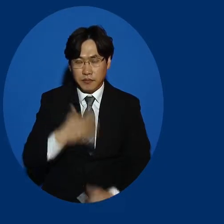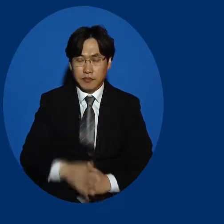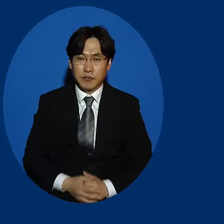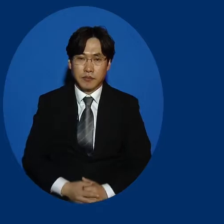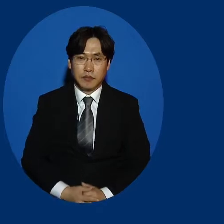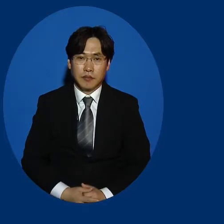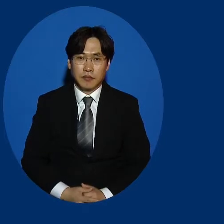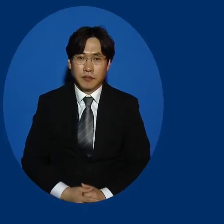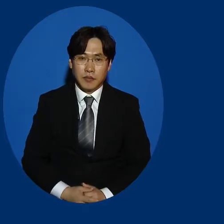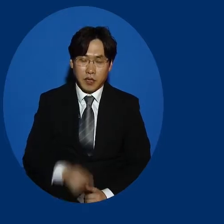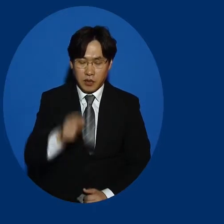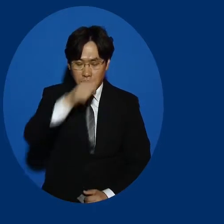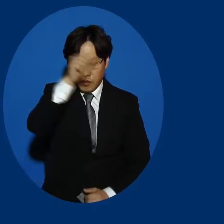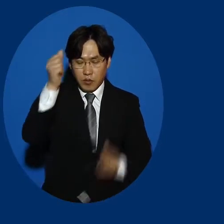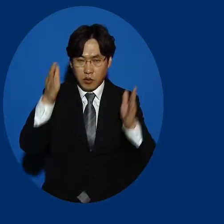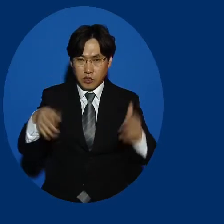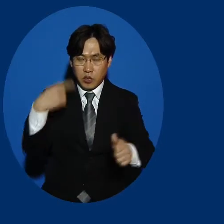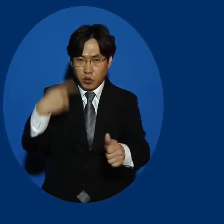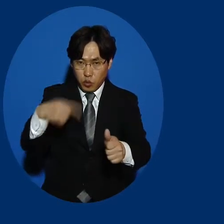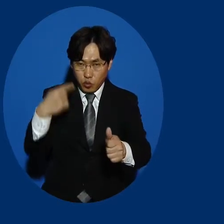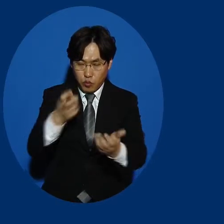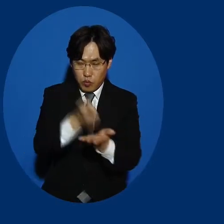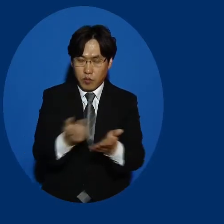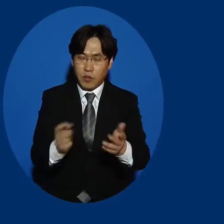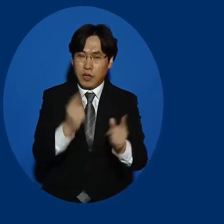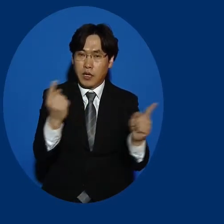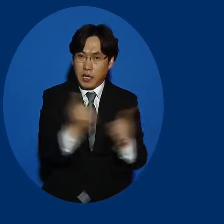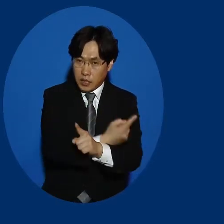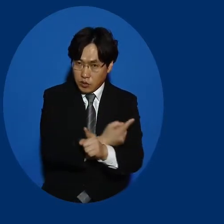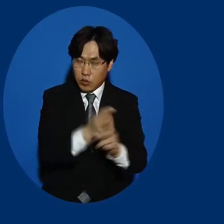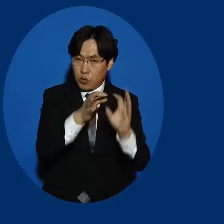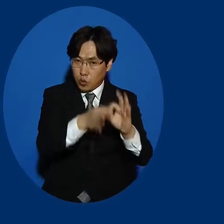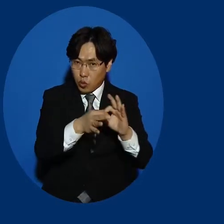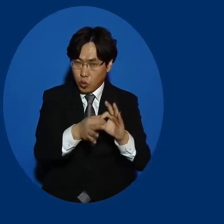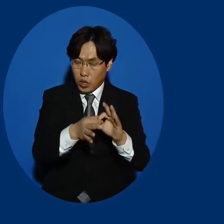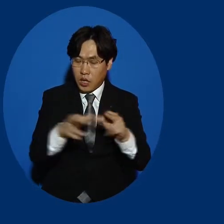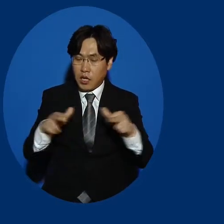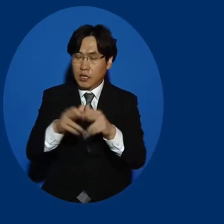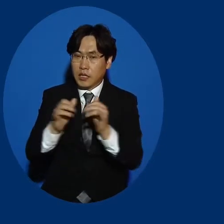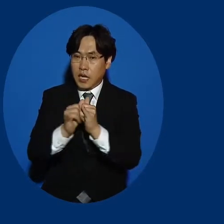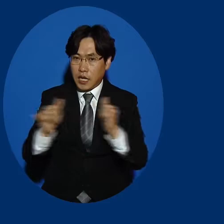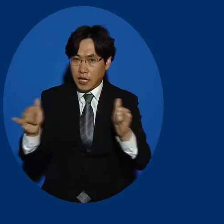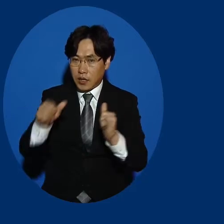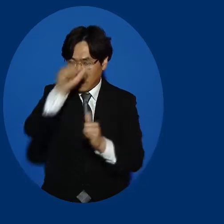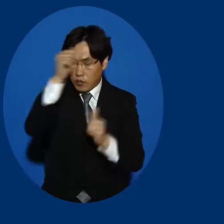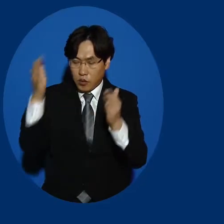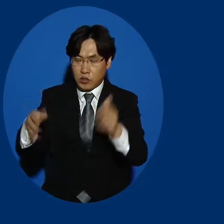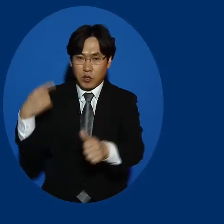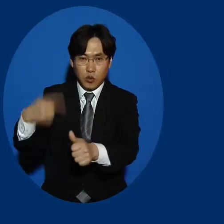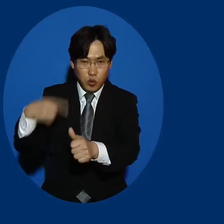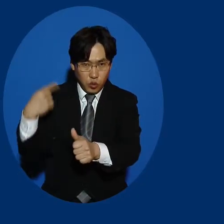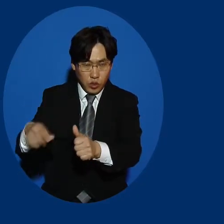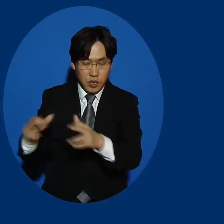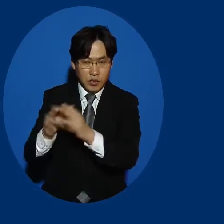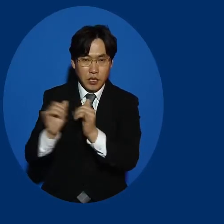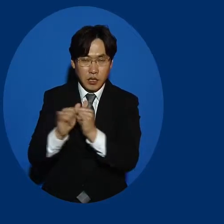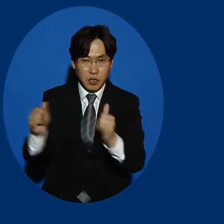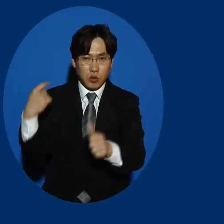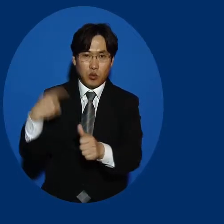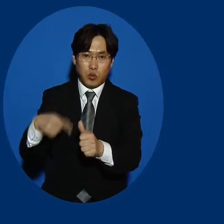저는 평생교육법 개정을 통해서 장애인 평생교육을 포함한 장애인에 대한